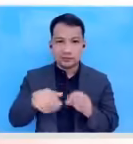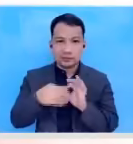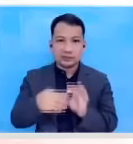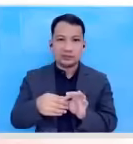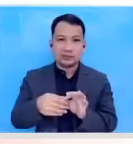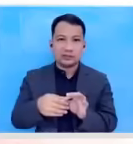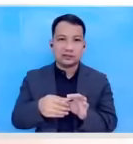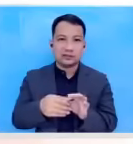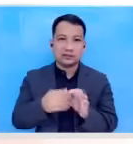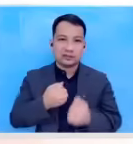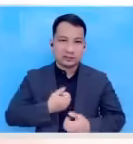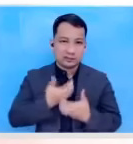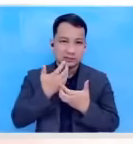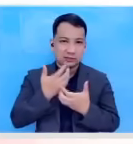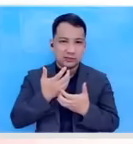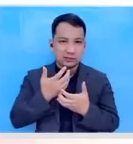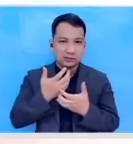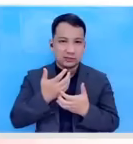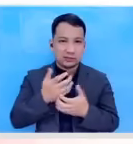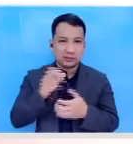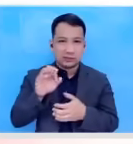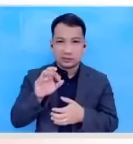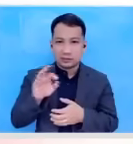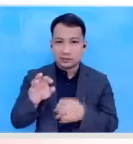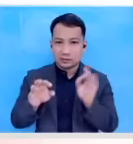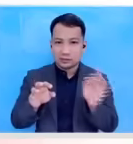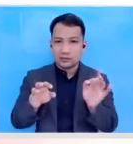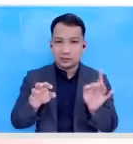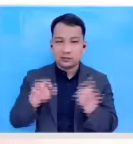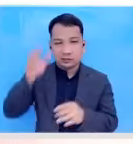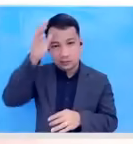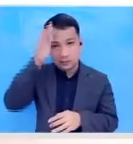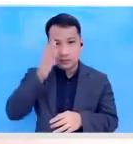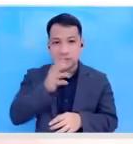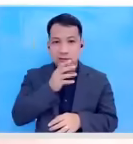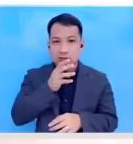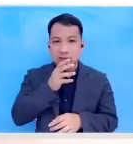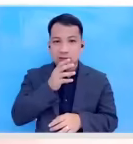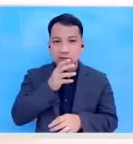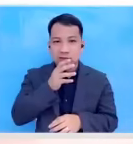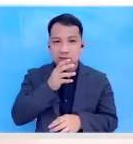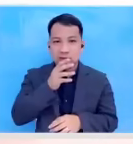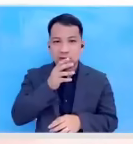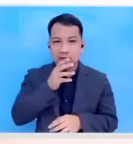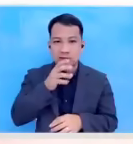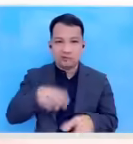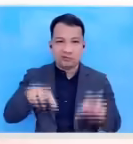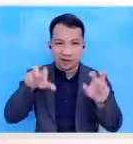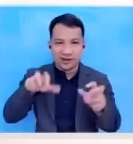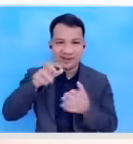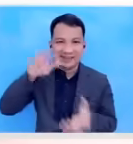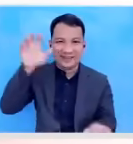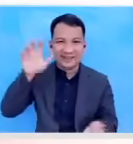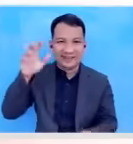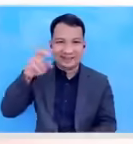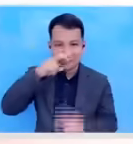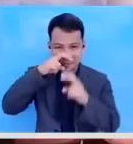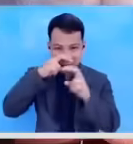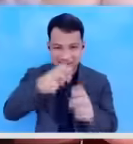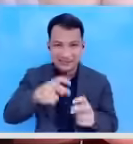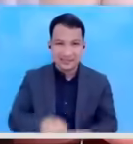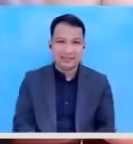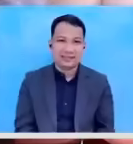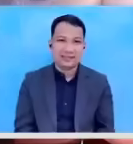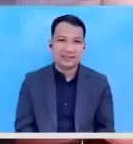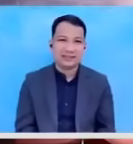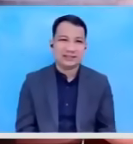mga 80s and 90s kind of parenting. Yung Jurassic parenting. Jurassic! Napanood ko yung video na yung